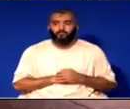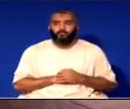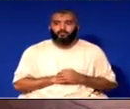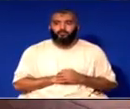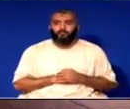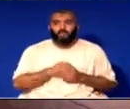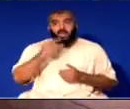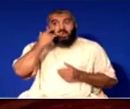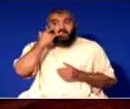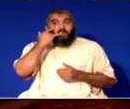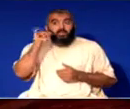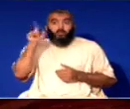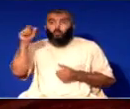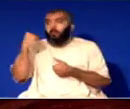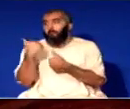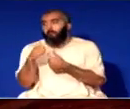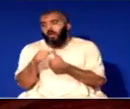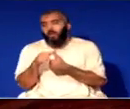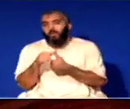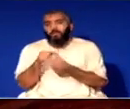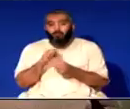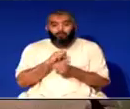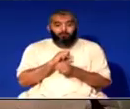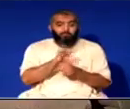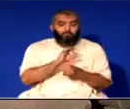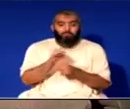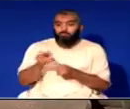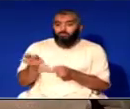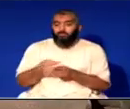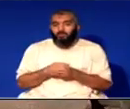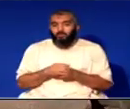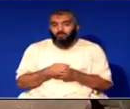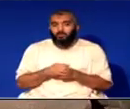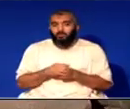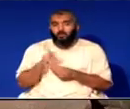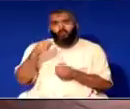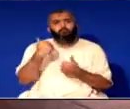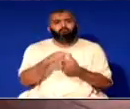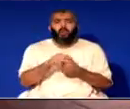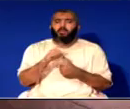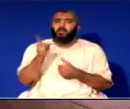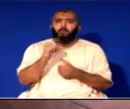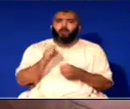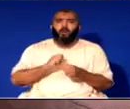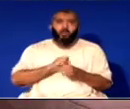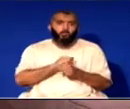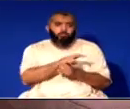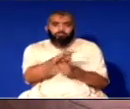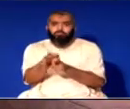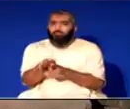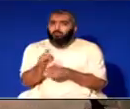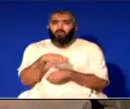مريض يعدي الناس هذاك نعم نقول له اقعد في دارك، يعني المريض اللي عنده مرض غير معدي. نعم غير معدي، يعني يمكنه من الحضور،